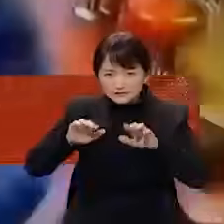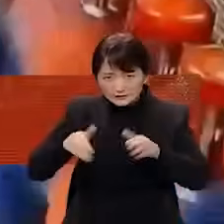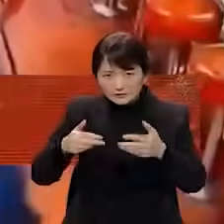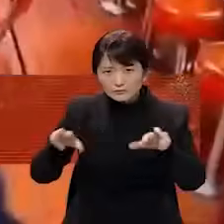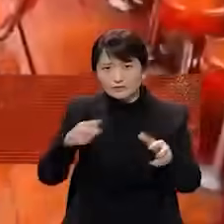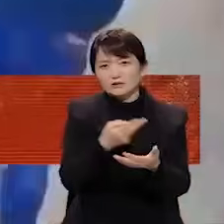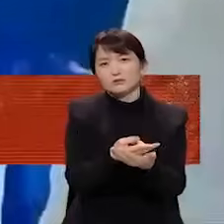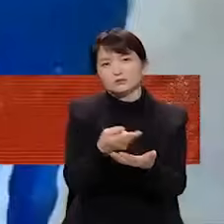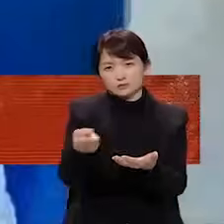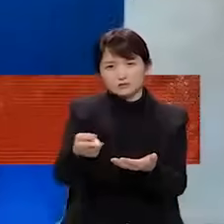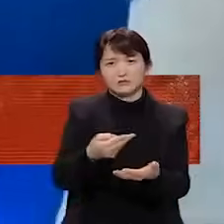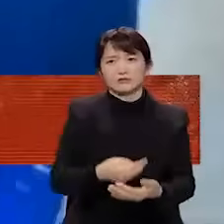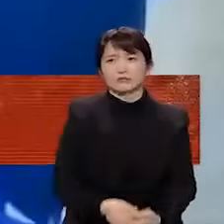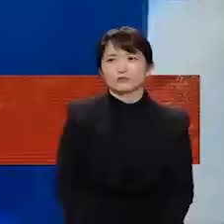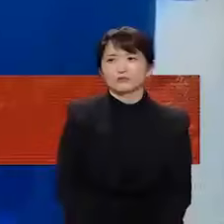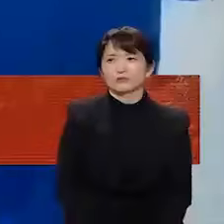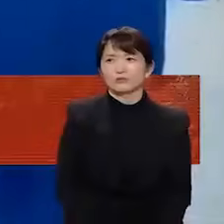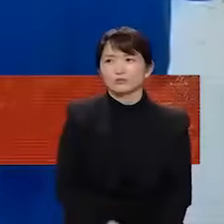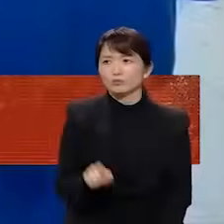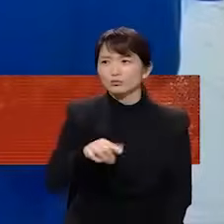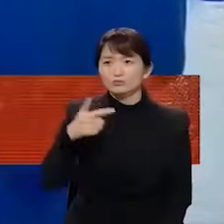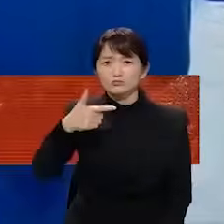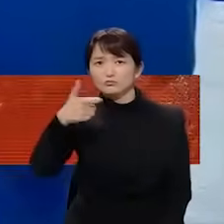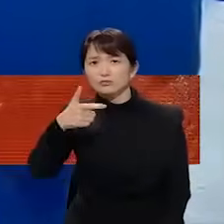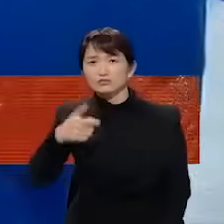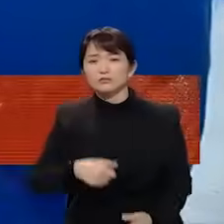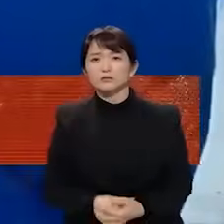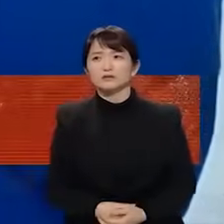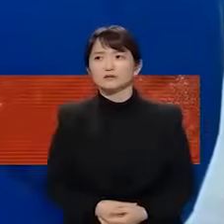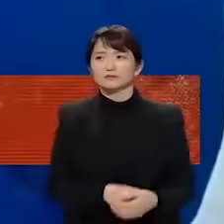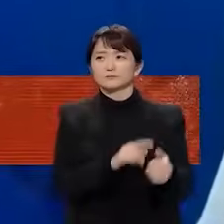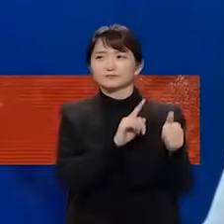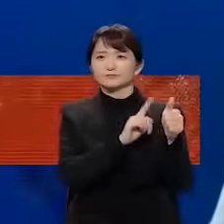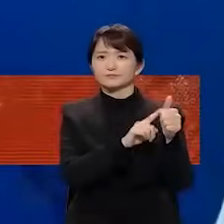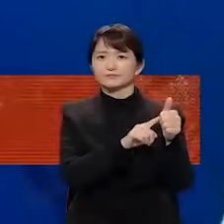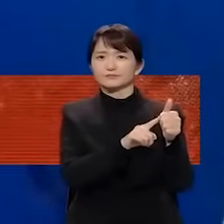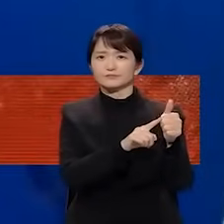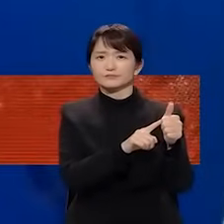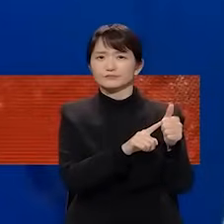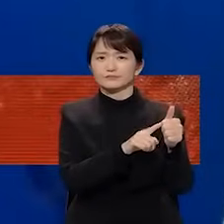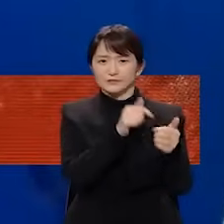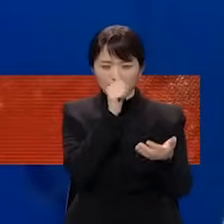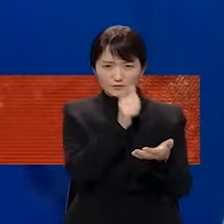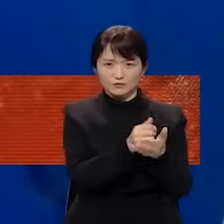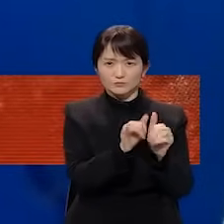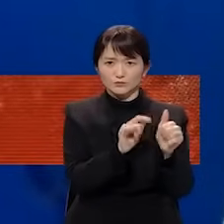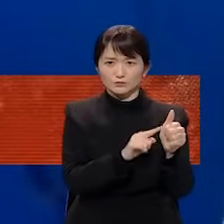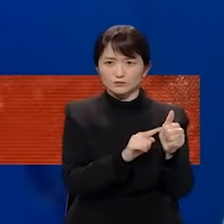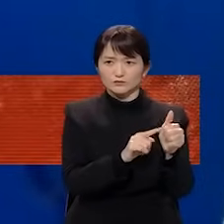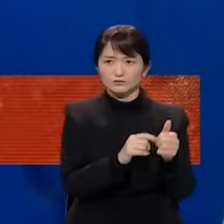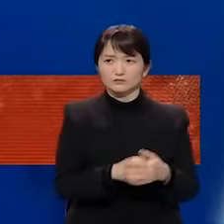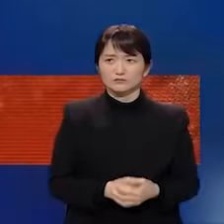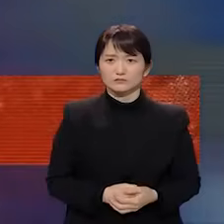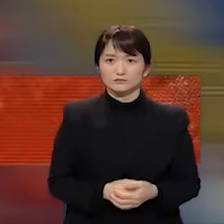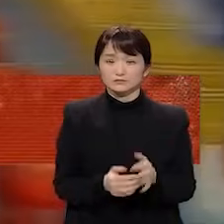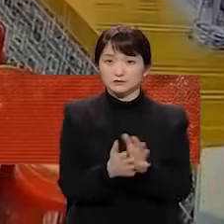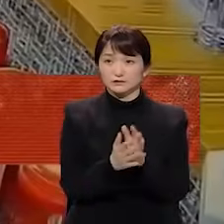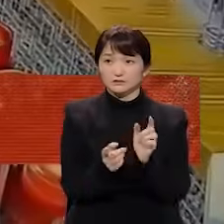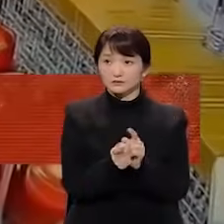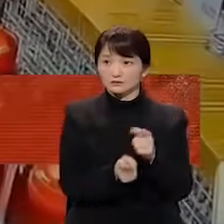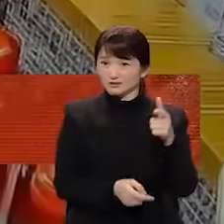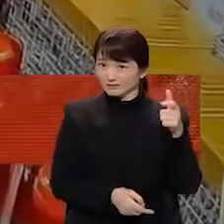퇴원한 상태였다고 합니다 오 어디서 날아온 거예요 이거이 바로이 남성이 범인이었다 직접 쏜게